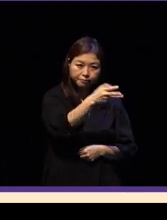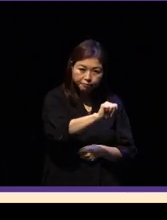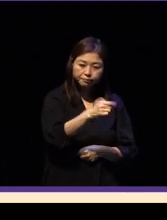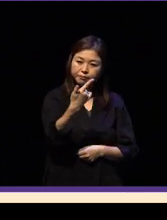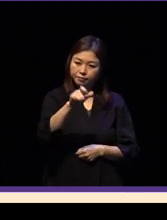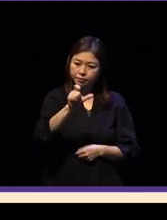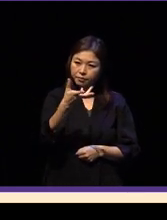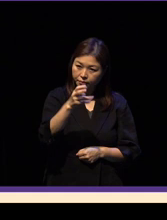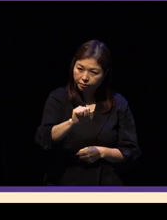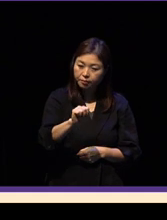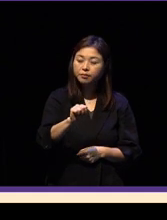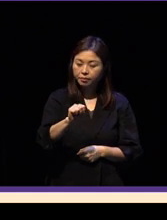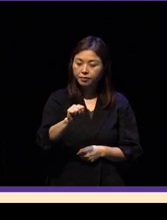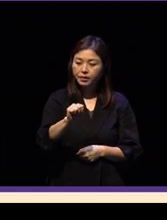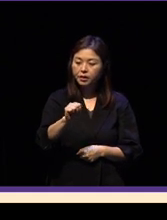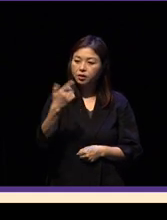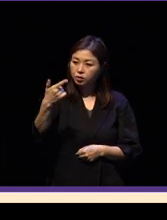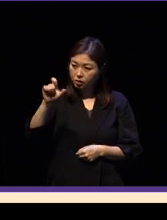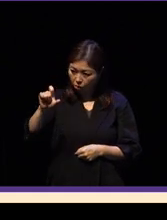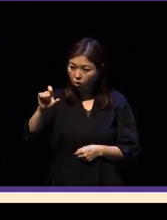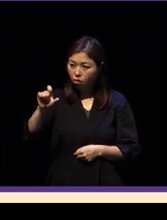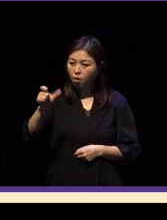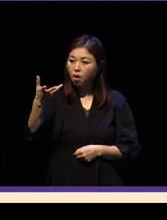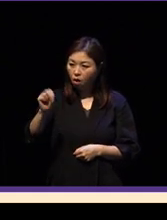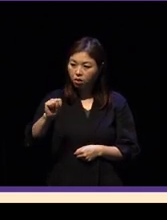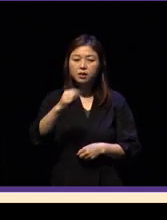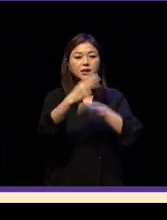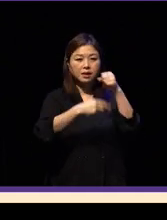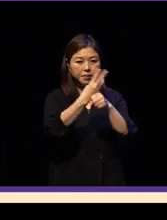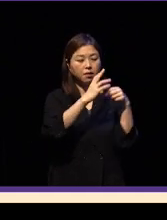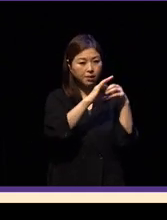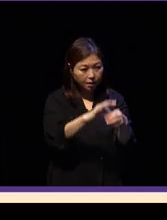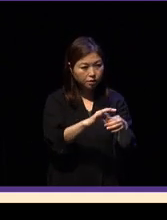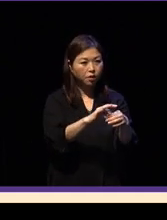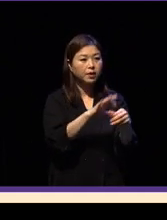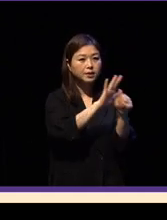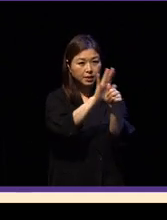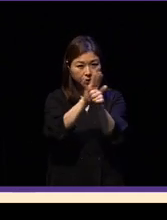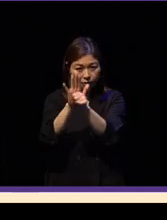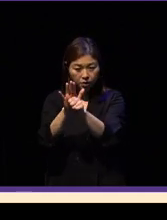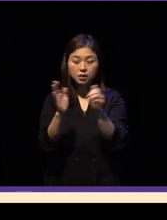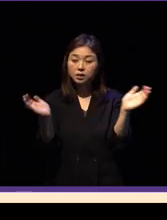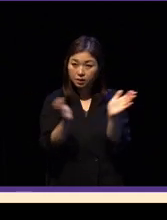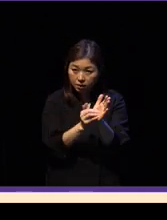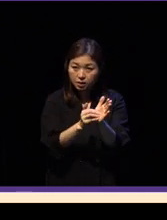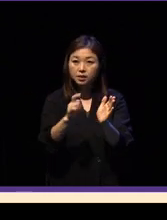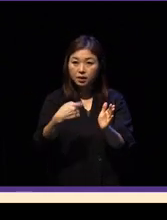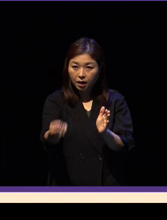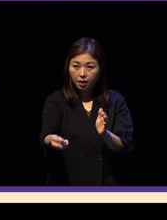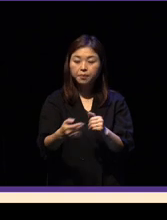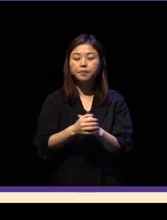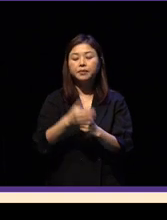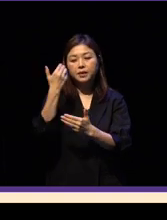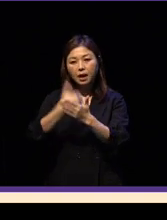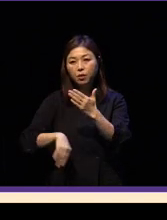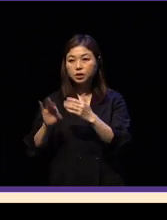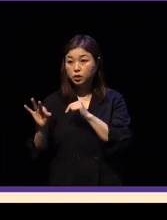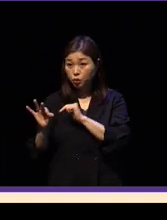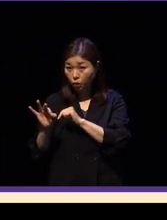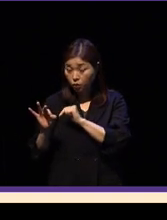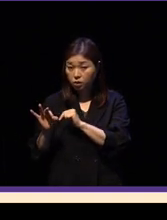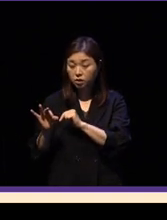원씩 3개년 지원 사업을 순차적으로 뽑게 되고요. 그리고 나머지 잔여